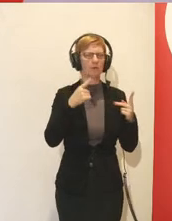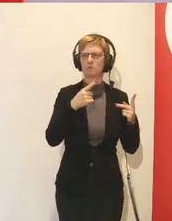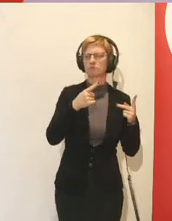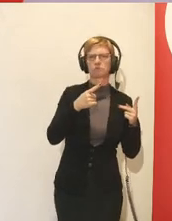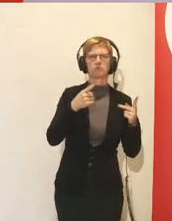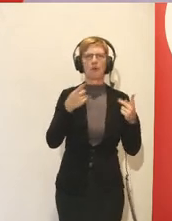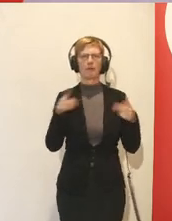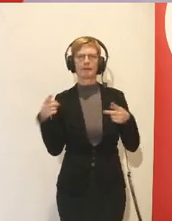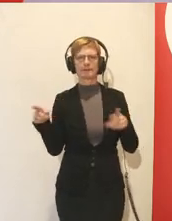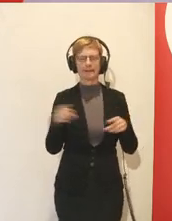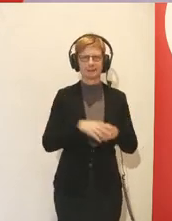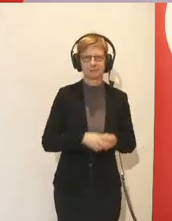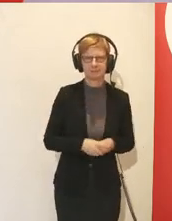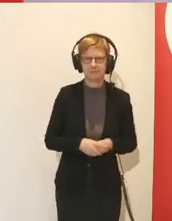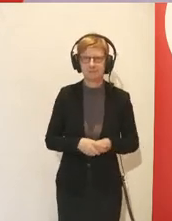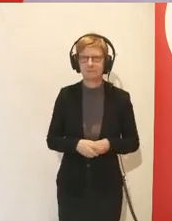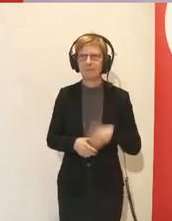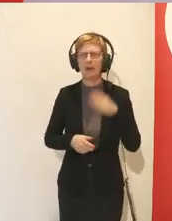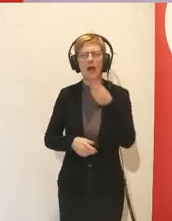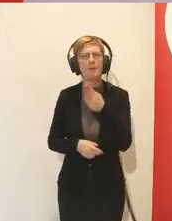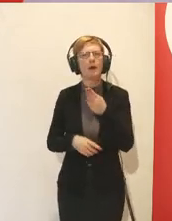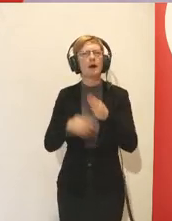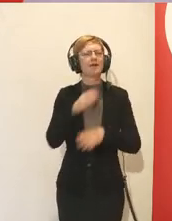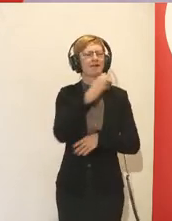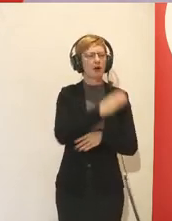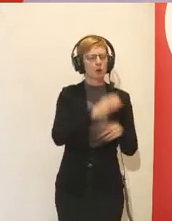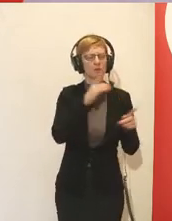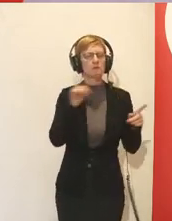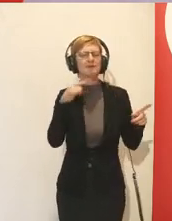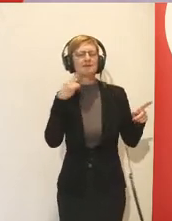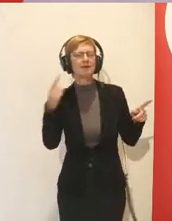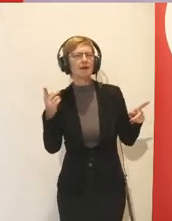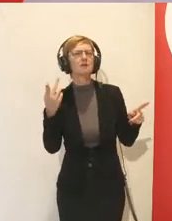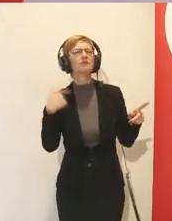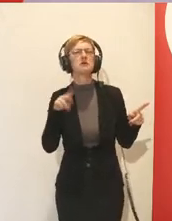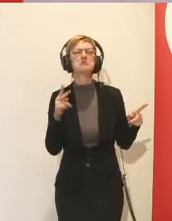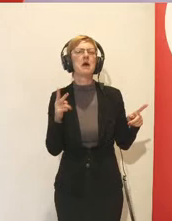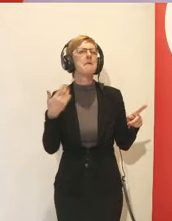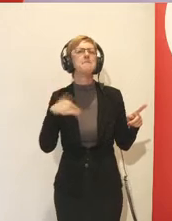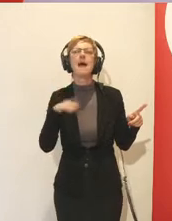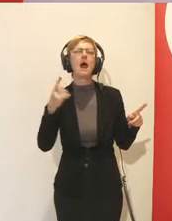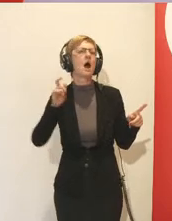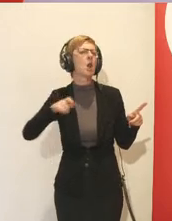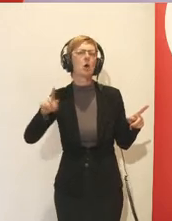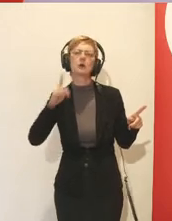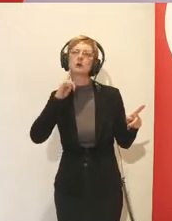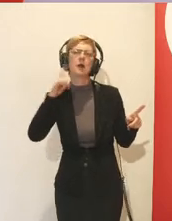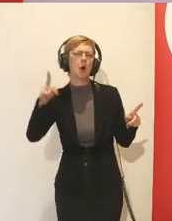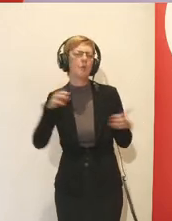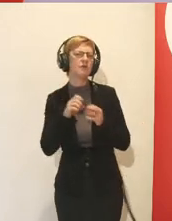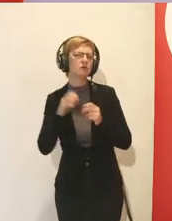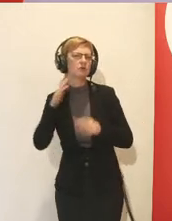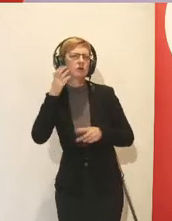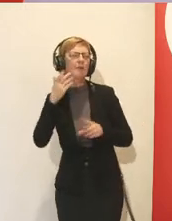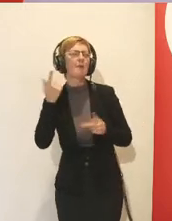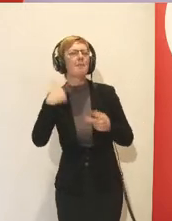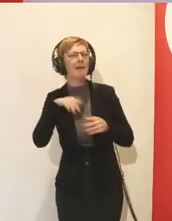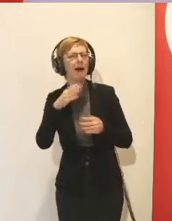es nicht mehr geworden ist aber dass es radikaler geworden ist dass es offensichtlicher geworden ist